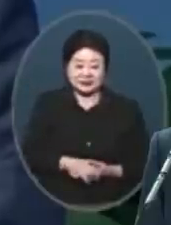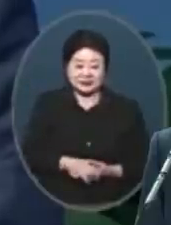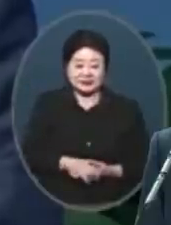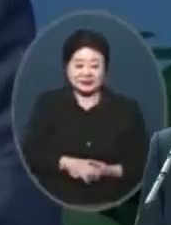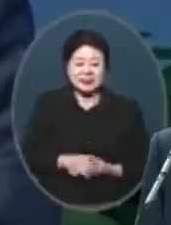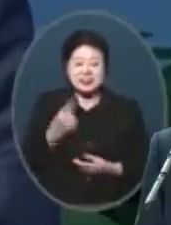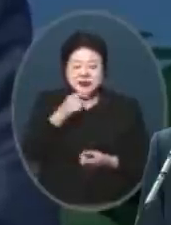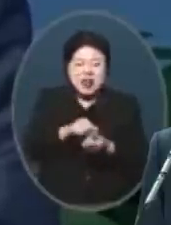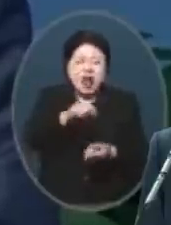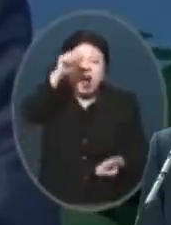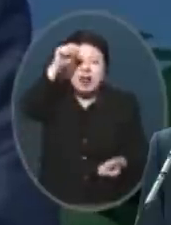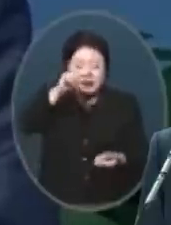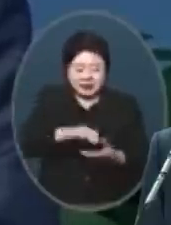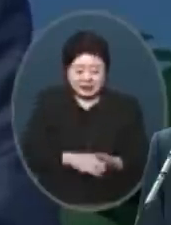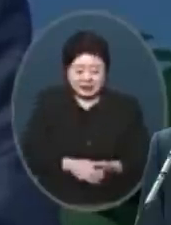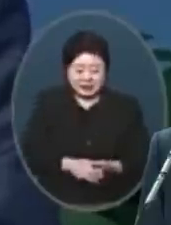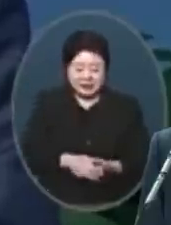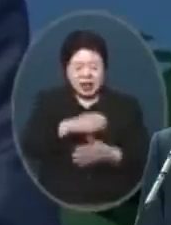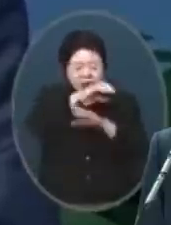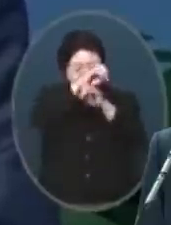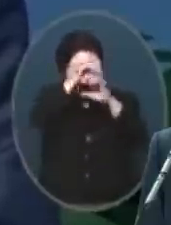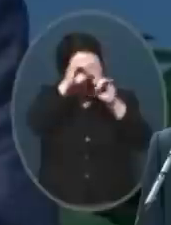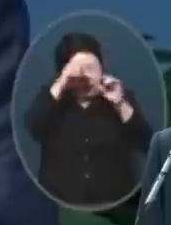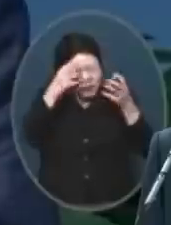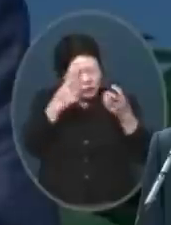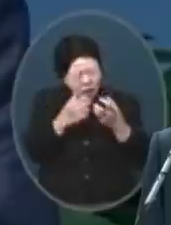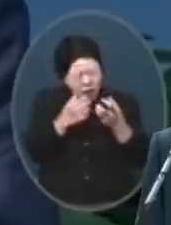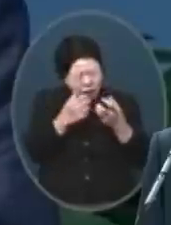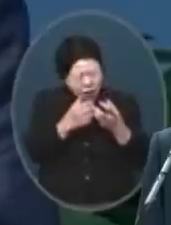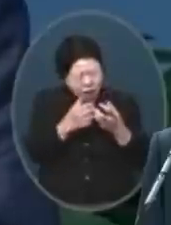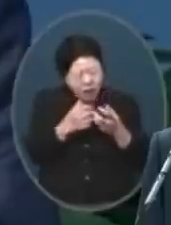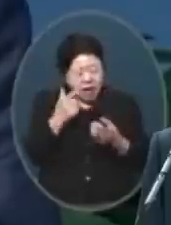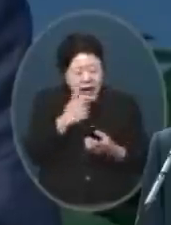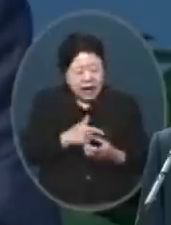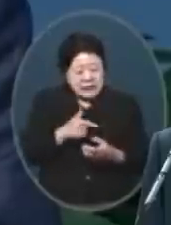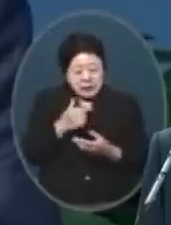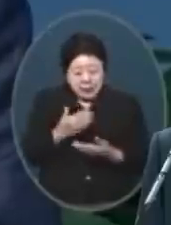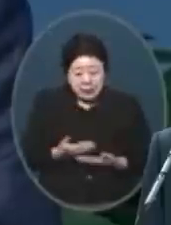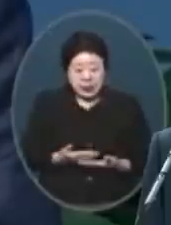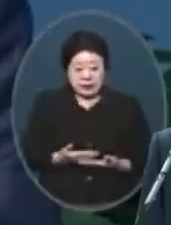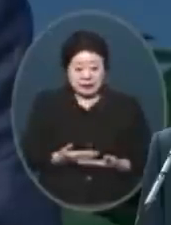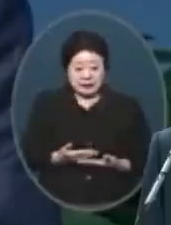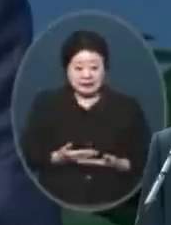내 입을 넓게 열어 저 별들을 가슴 속에 받아들여.